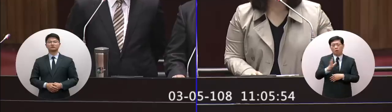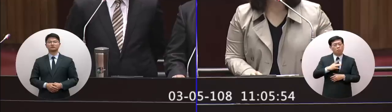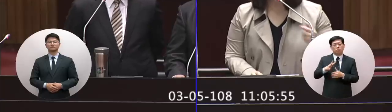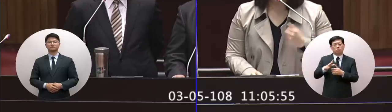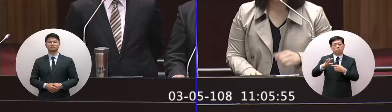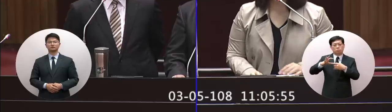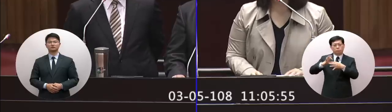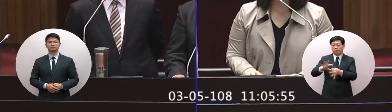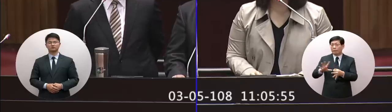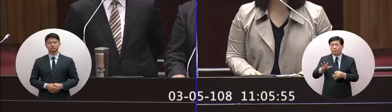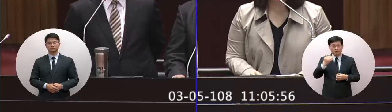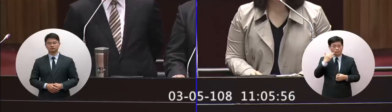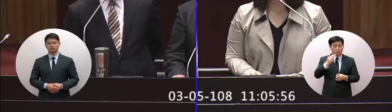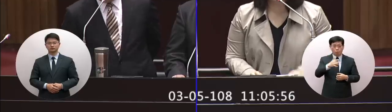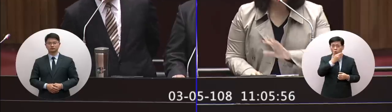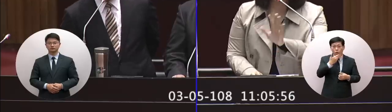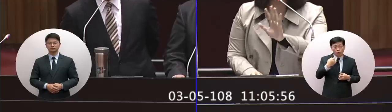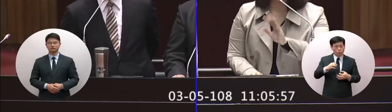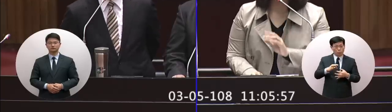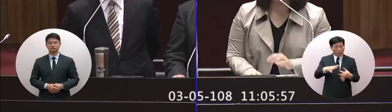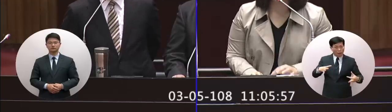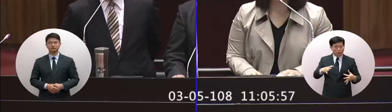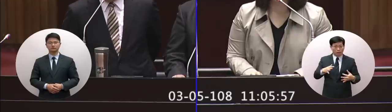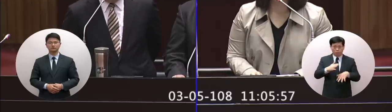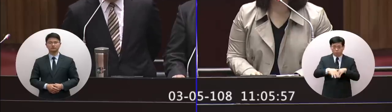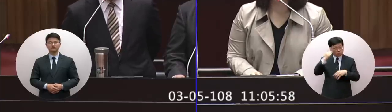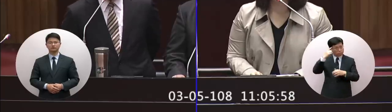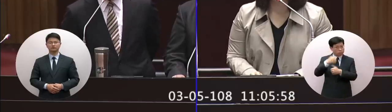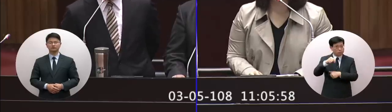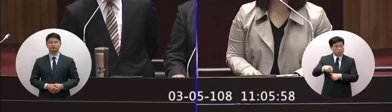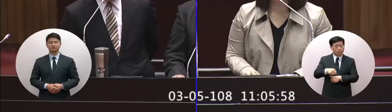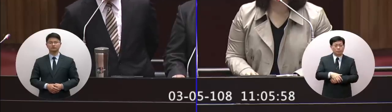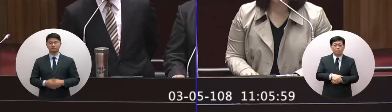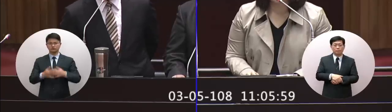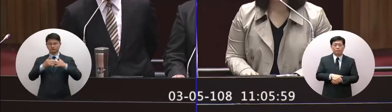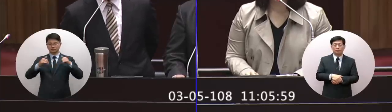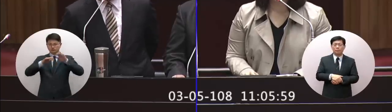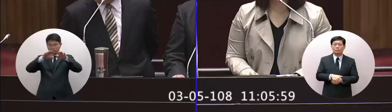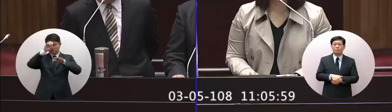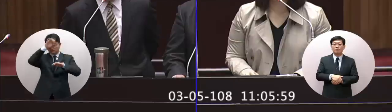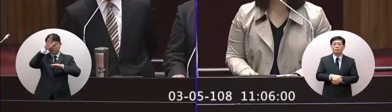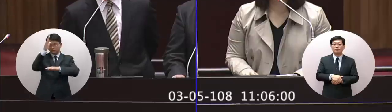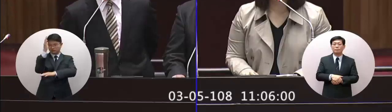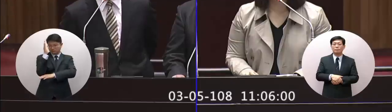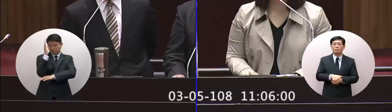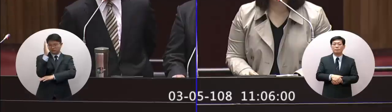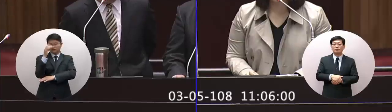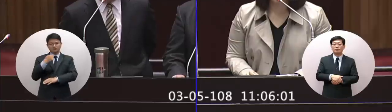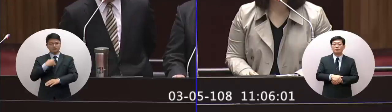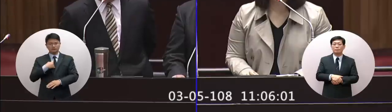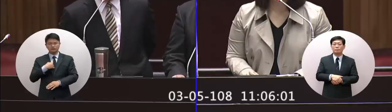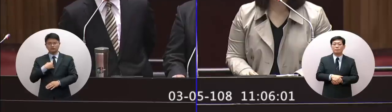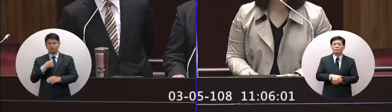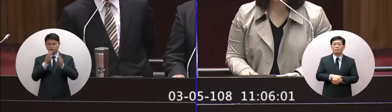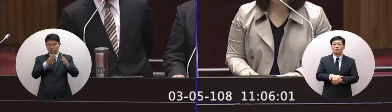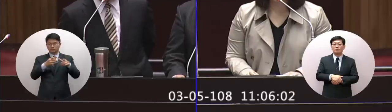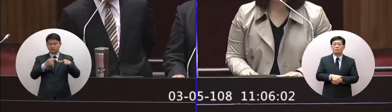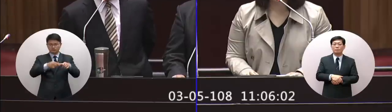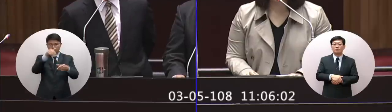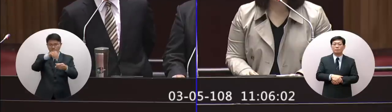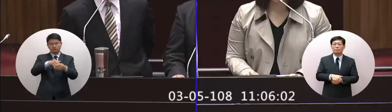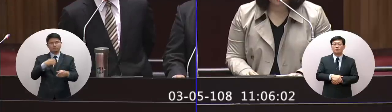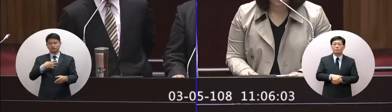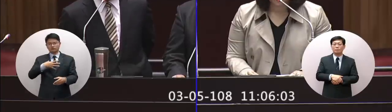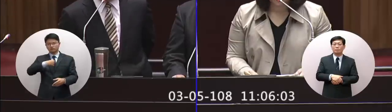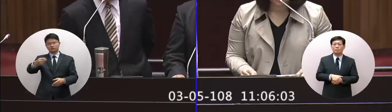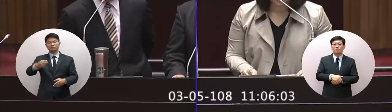不绑，有利我就绑，是这样吗？绝对不会有这样的考量。 民进党政府从不害怕公投，是